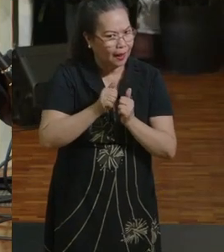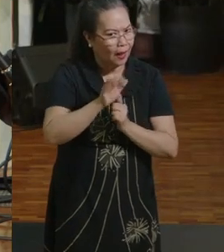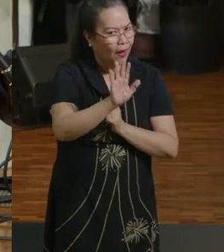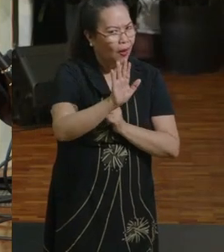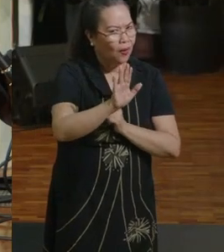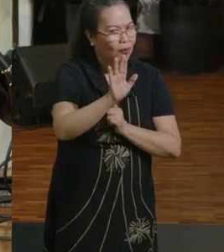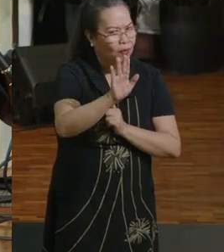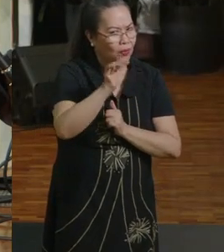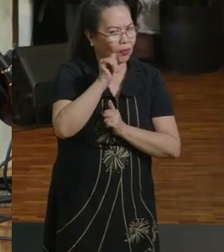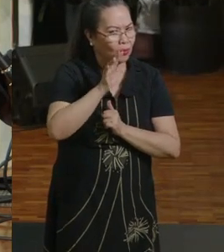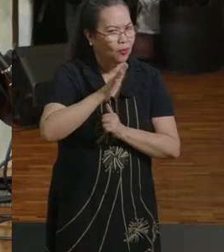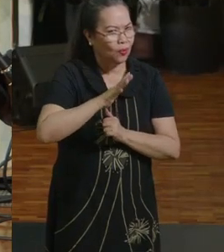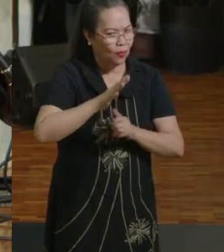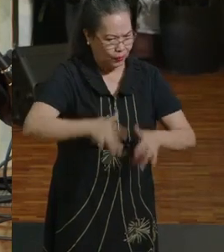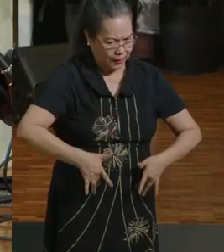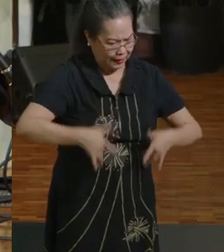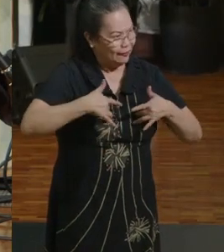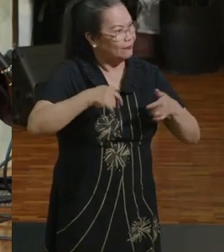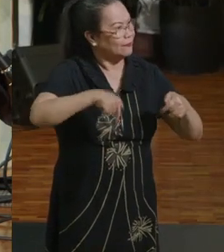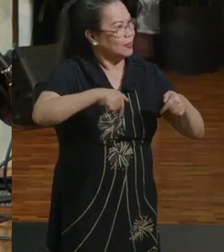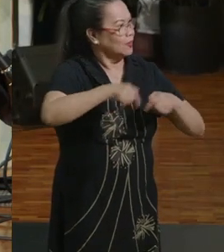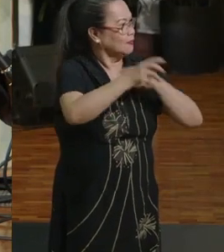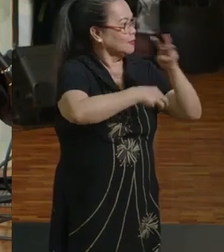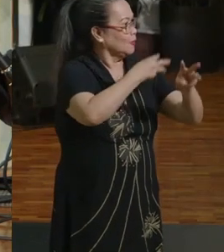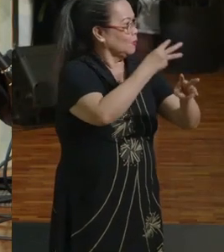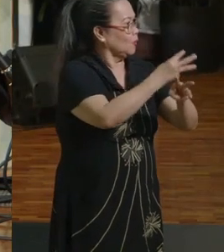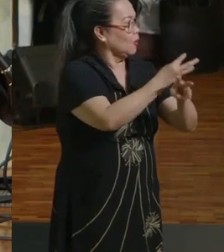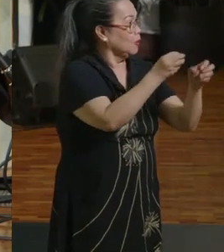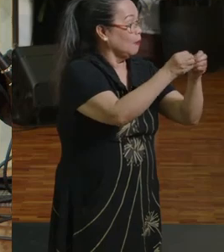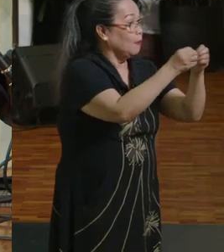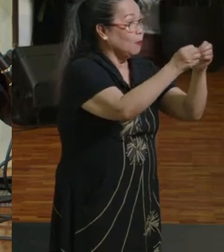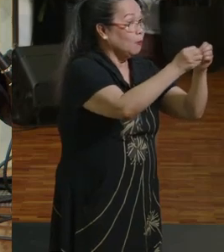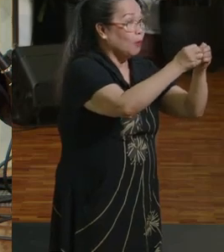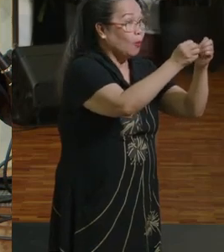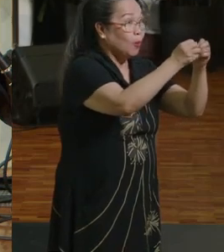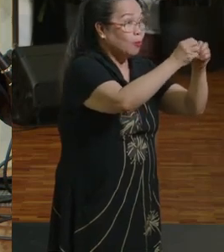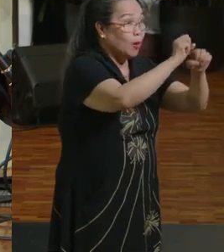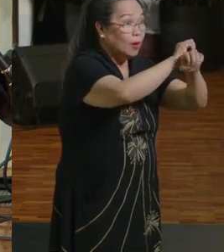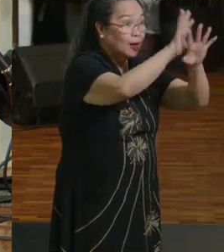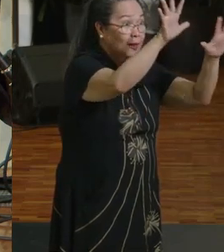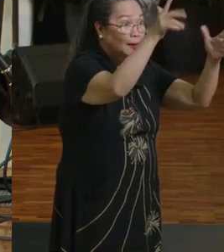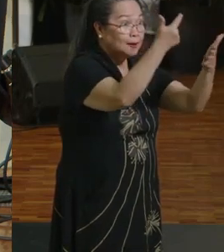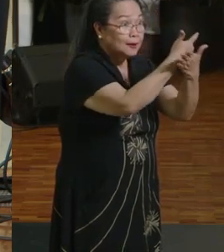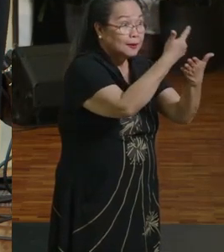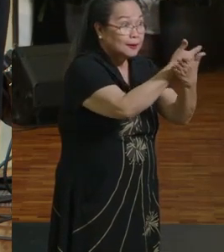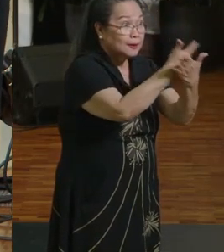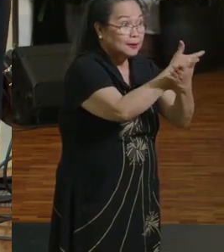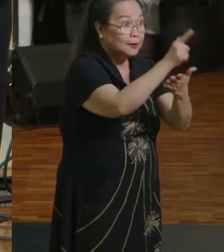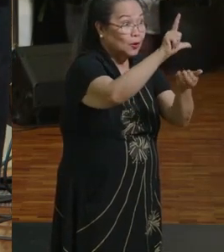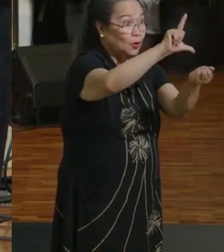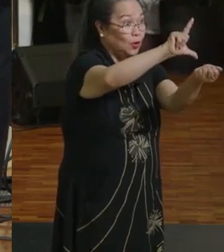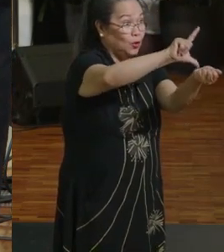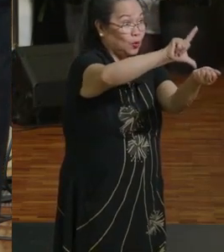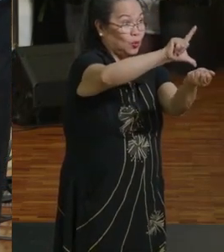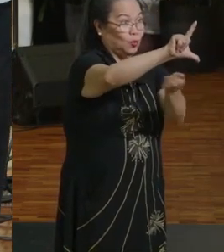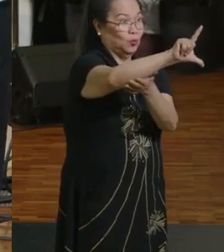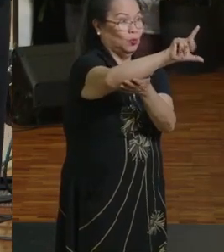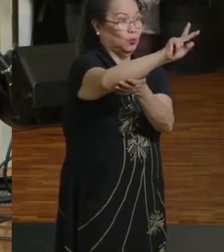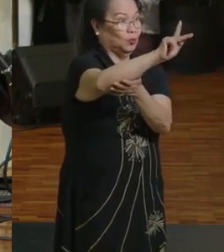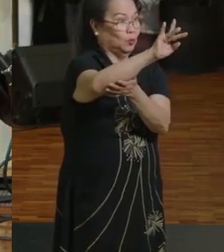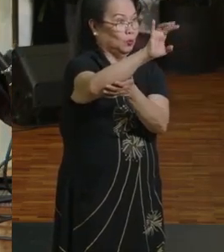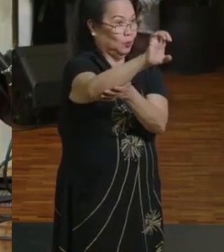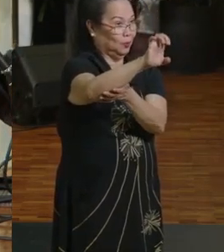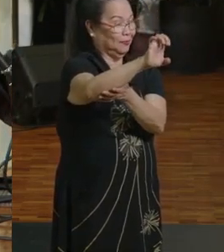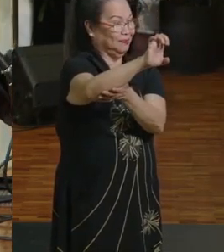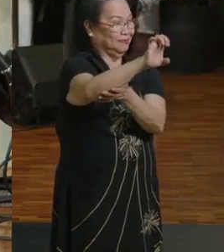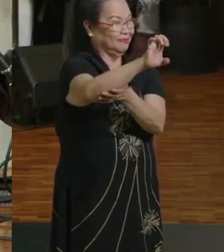lumakad sa ating daigdig. Lalong matingkad ito sa Gospel according to Luke. Sapagkat si